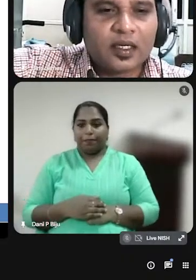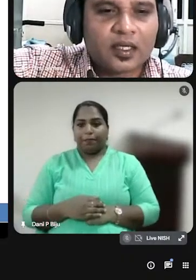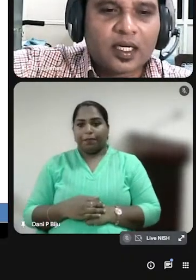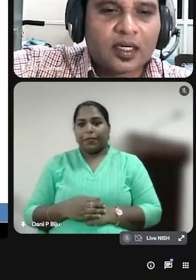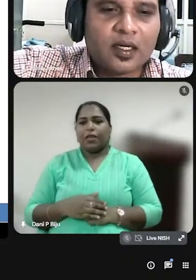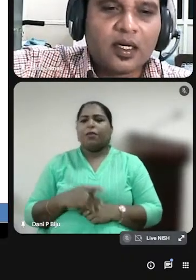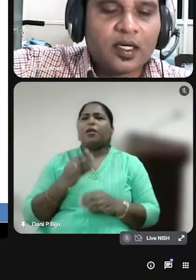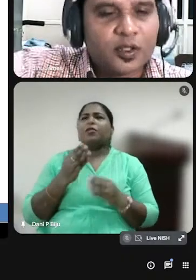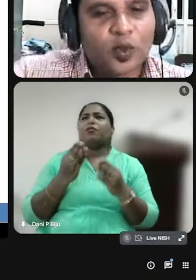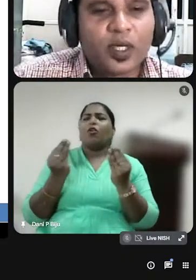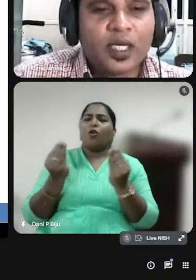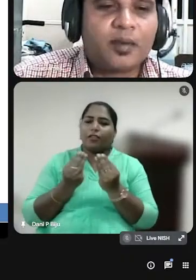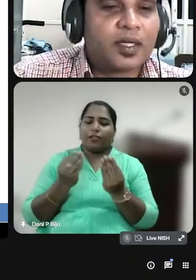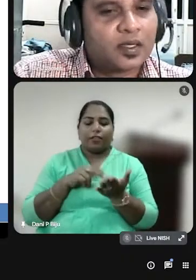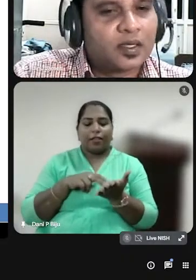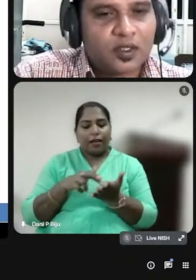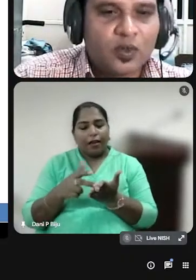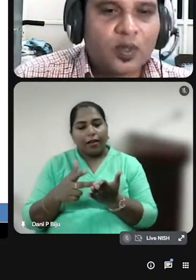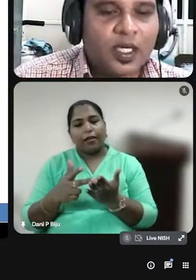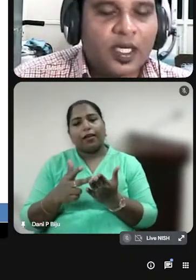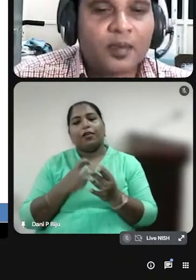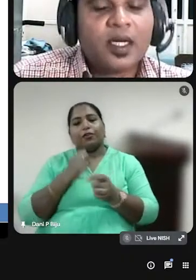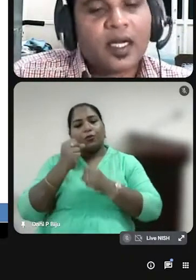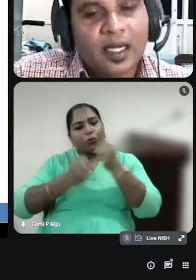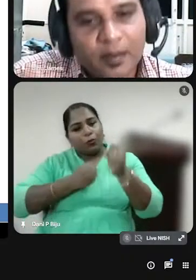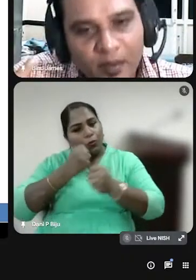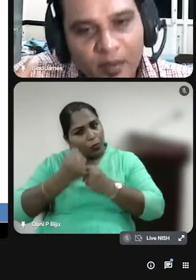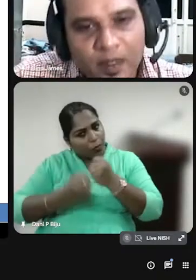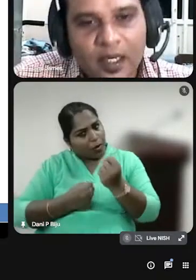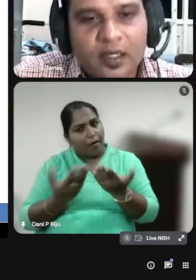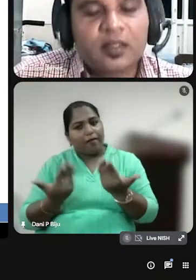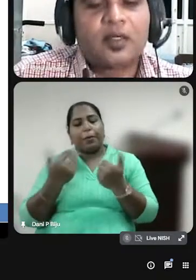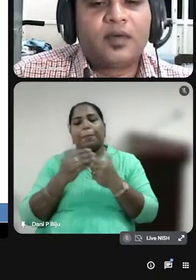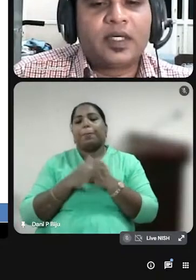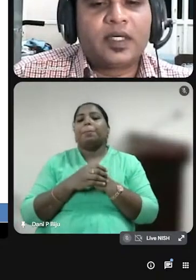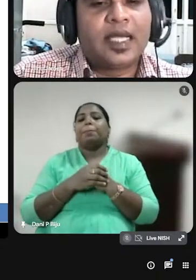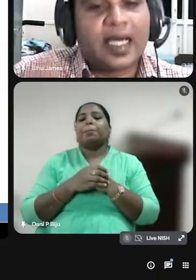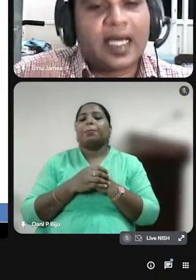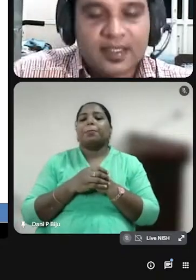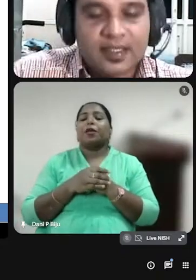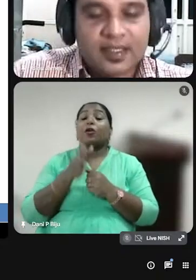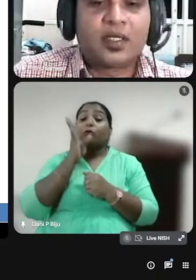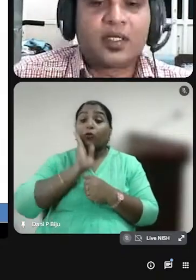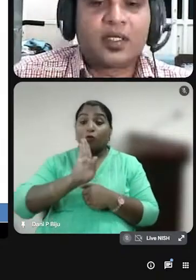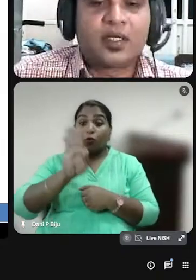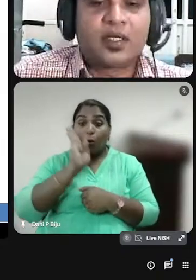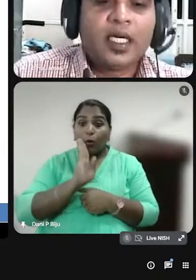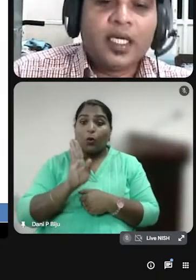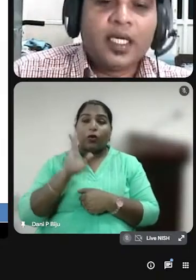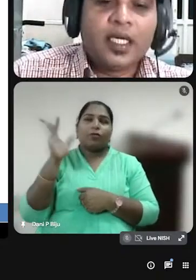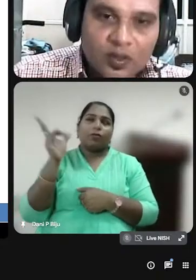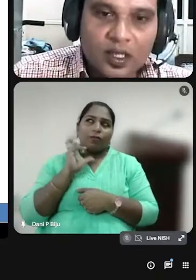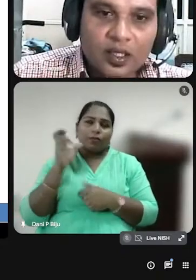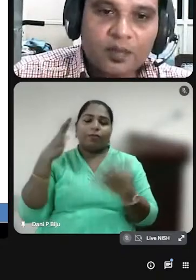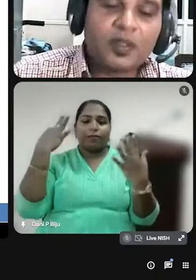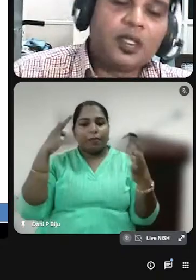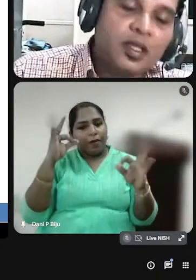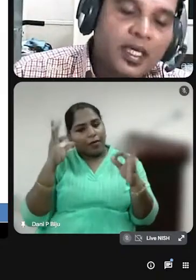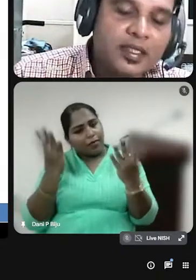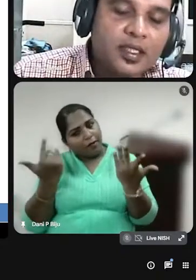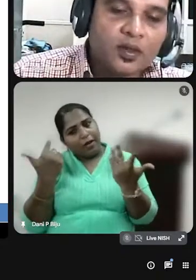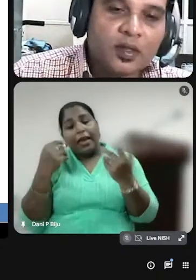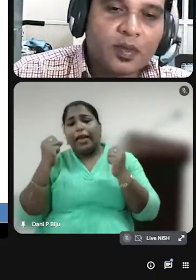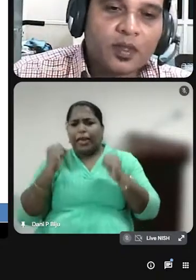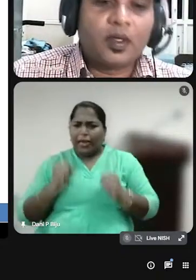രീതിയിൽ നടക്കുക, ജോഗ് ചെയ്യാൻ പറ്റുന്നവർക്ക് ജോഗ് ചെയ്യാം, ഒരു പാട്ട് വെച്ച് ഡാൻസ് ചെയ്യാൻ പറ്റുന്നവർക്ക് ഇരുന്നുകൊണ്ട് തന്നെ, ഇപ്പൊ